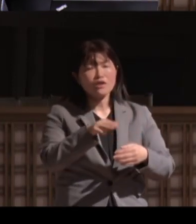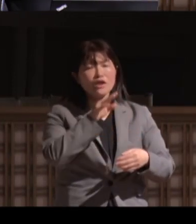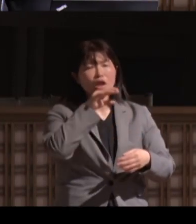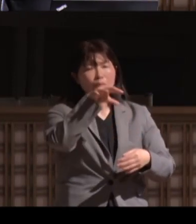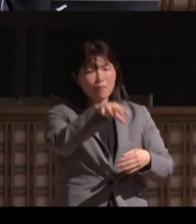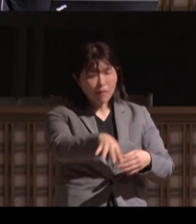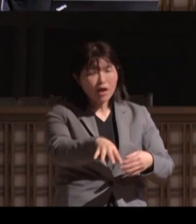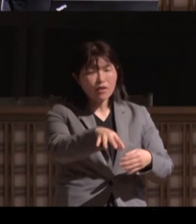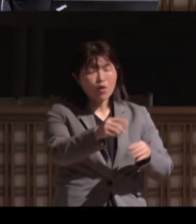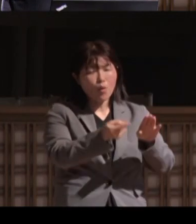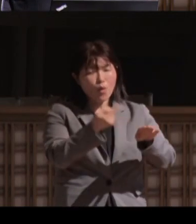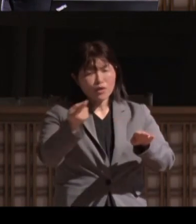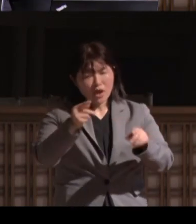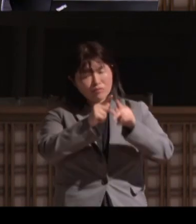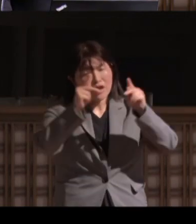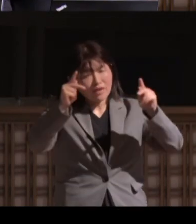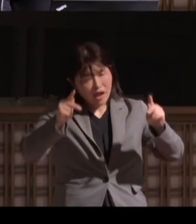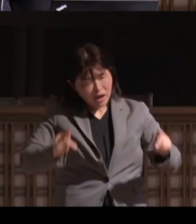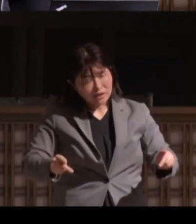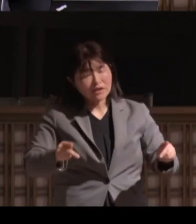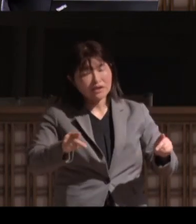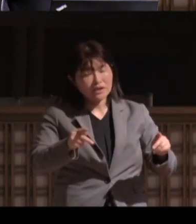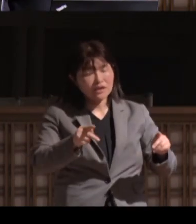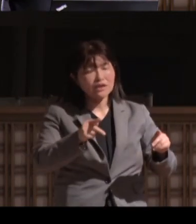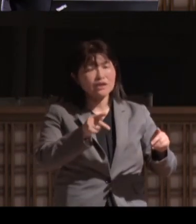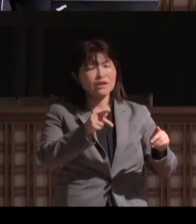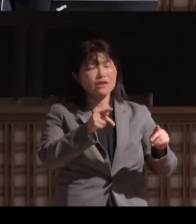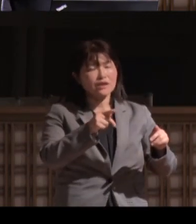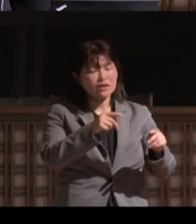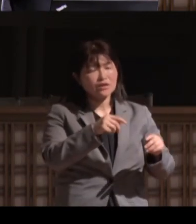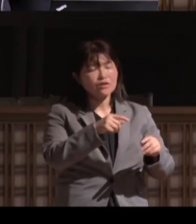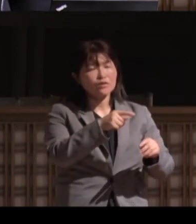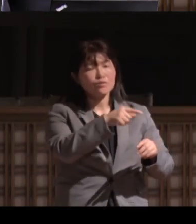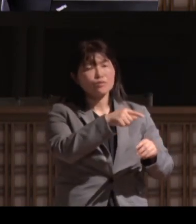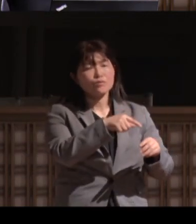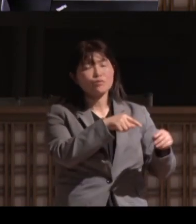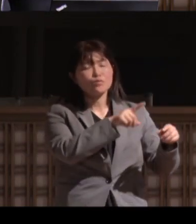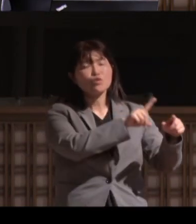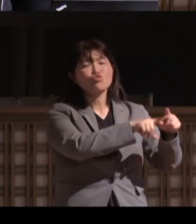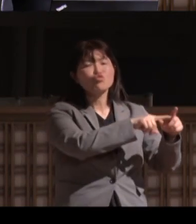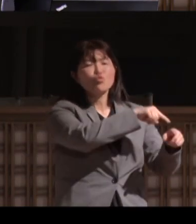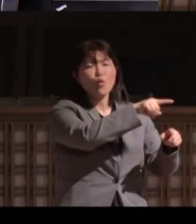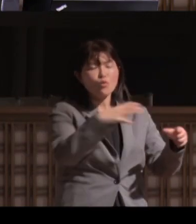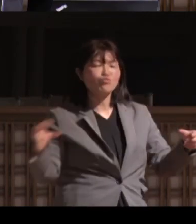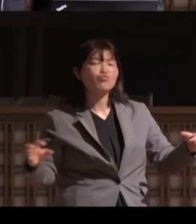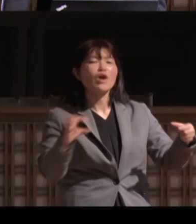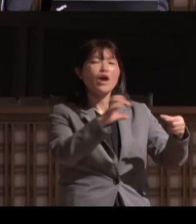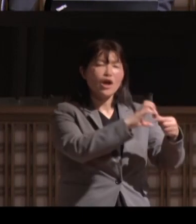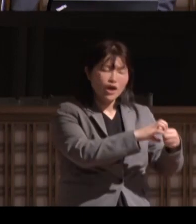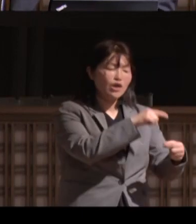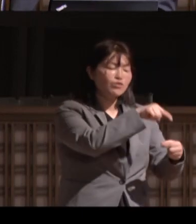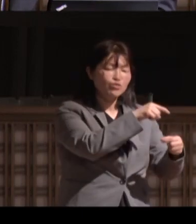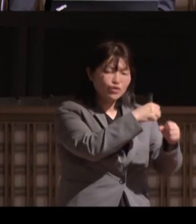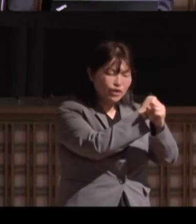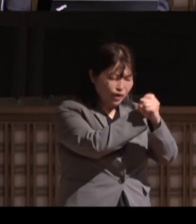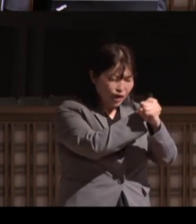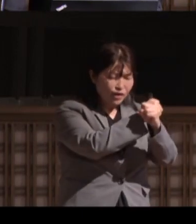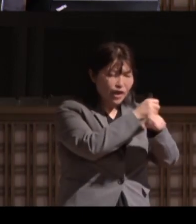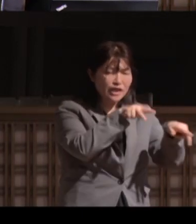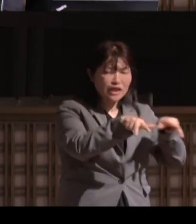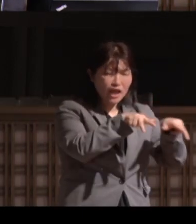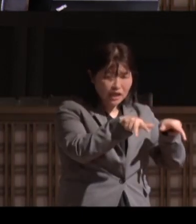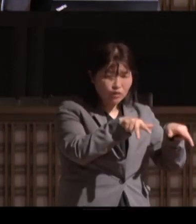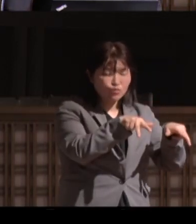てる様々なま課題やですね可能性を中央につなげまた中央でえ検討される政策